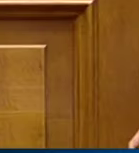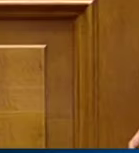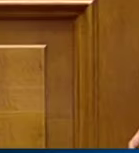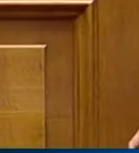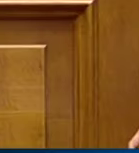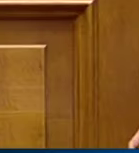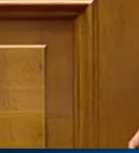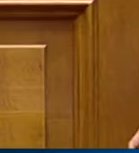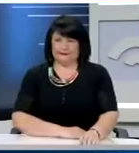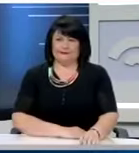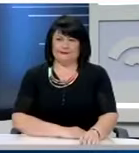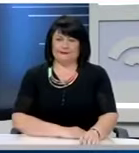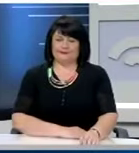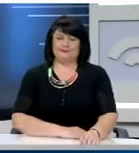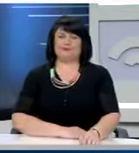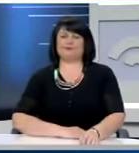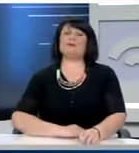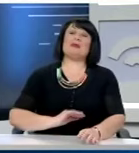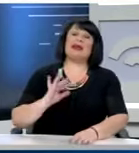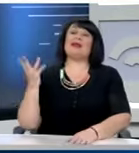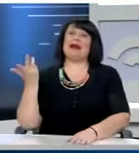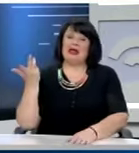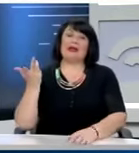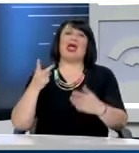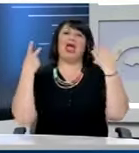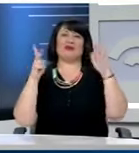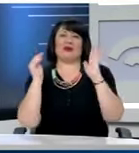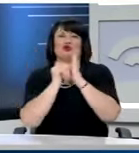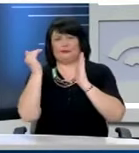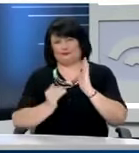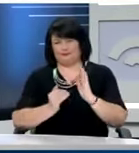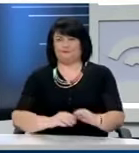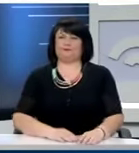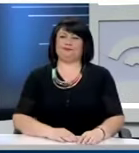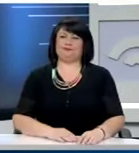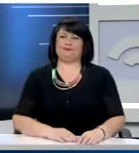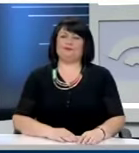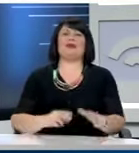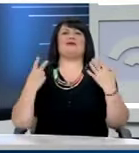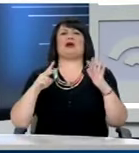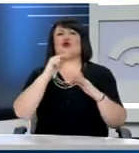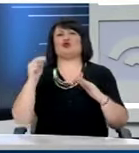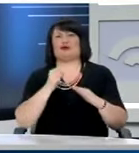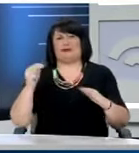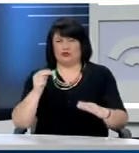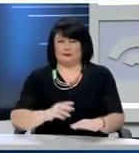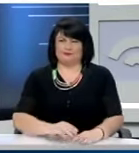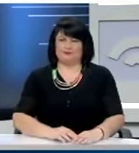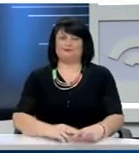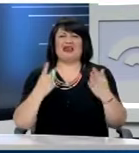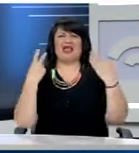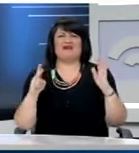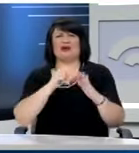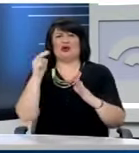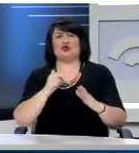ευρώ λιγότερα. Με δύο λόγια, 77 ευρώ έκπτωση στο κερατσίνι, 700 ευρώ